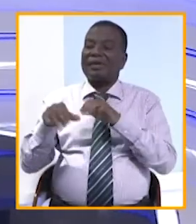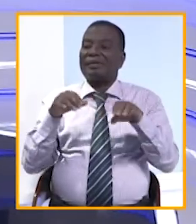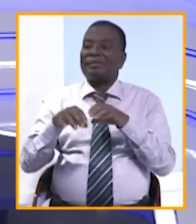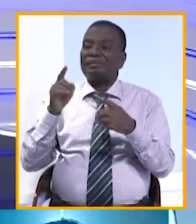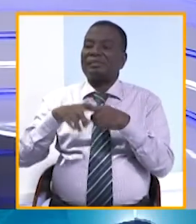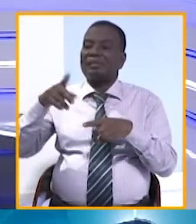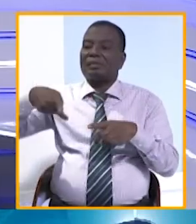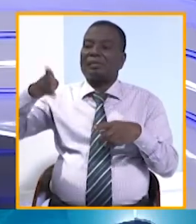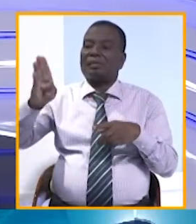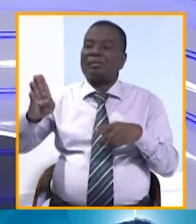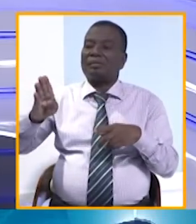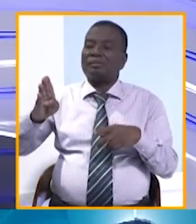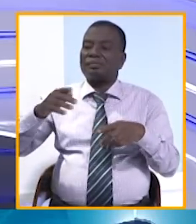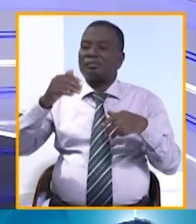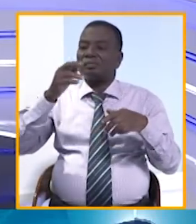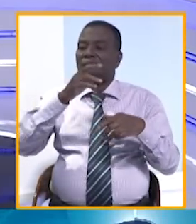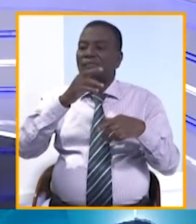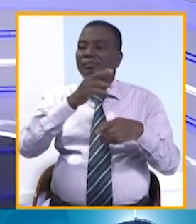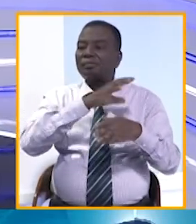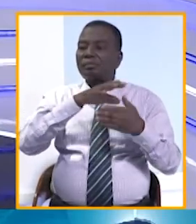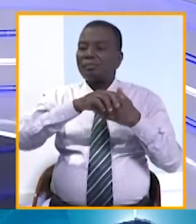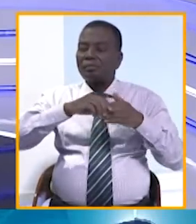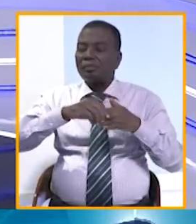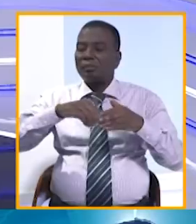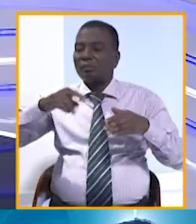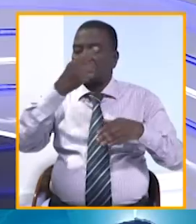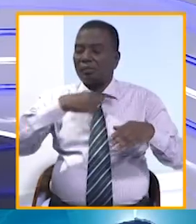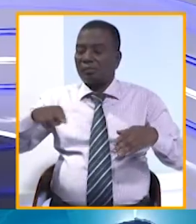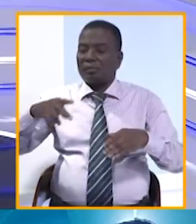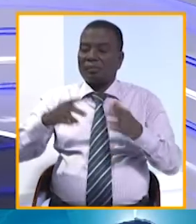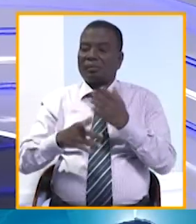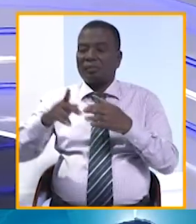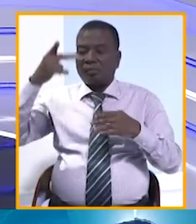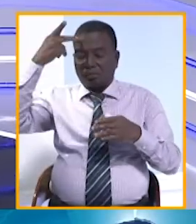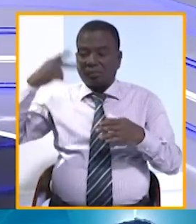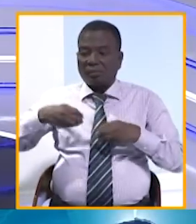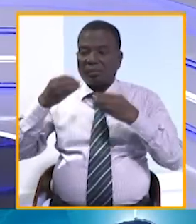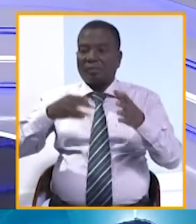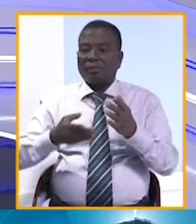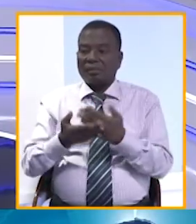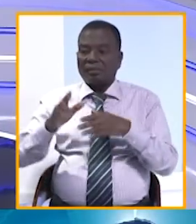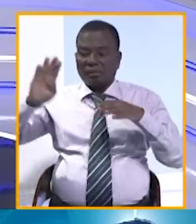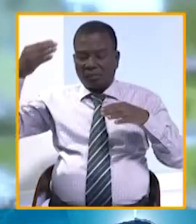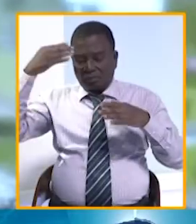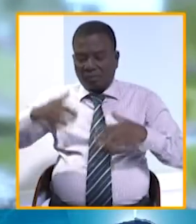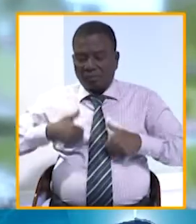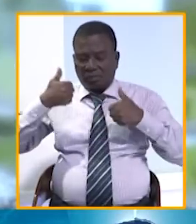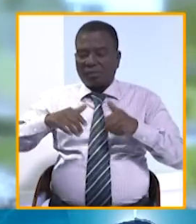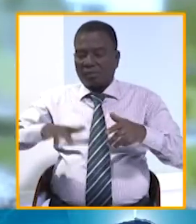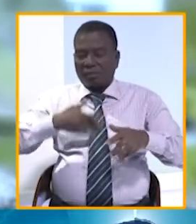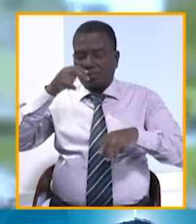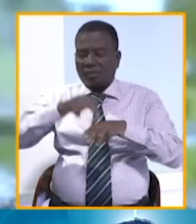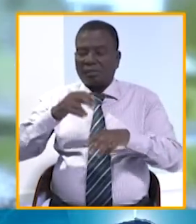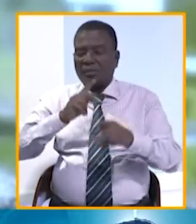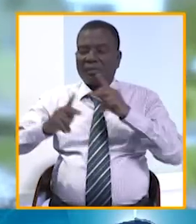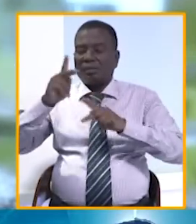commune de Port-Boué, les guides religieux et les préfets ont été mis en mission par le ministre de la Santé dans le cadre de la mobilisation et la sensibilisation